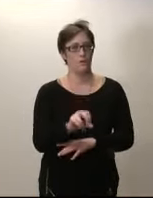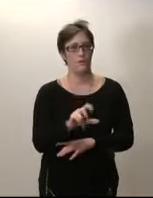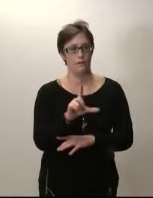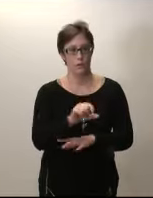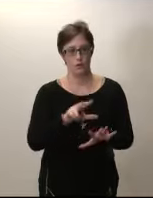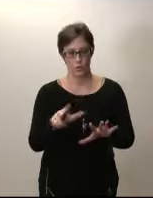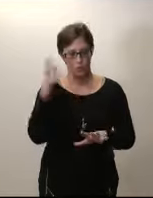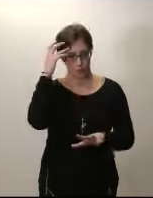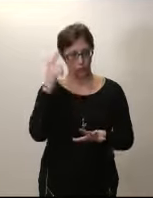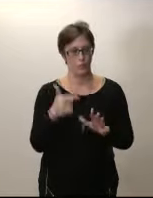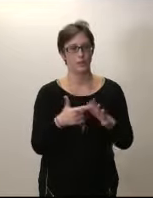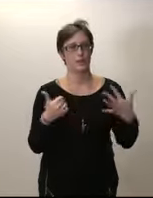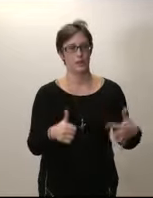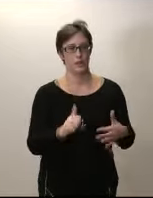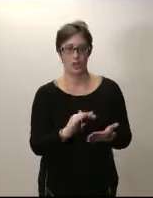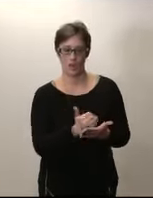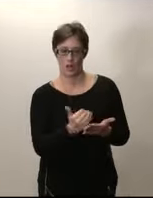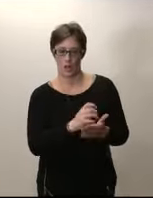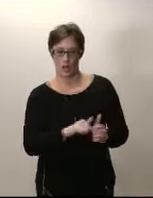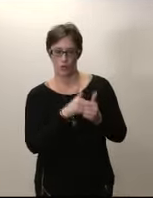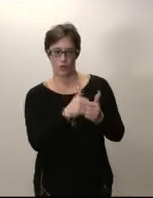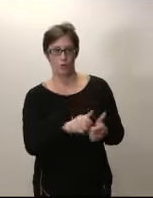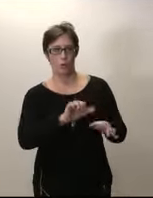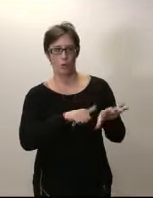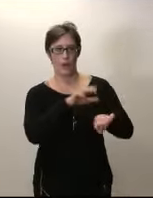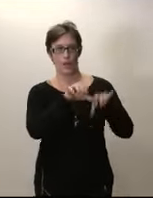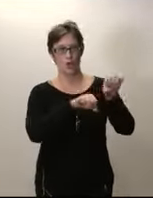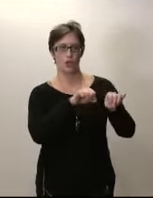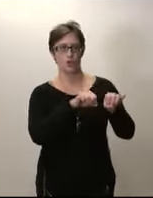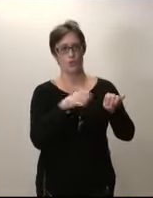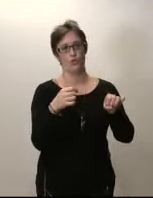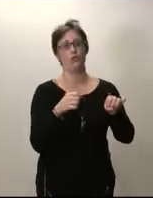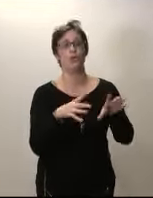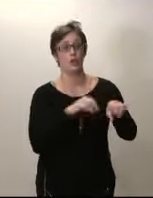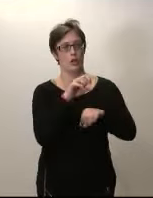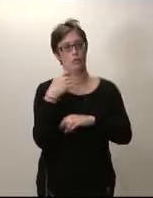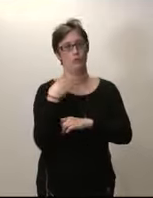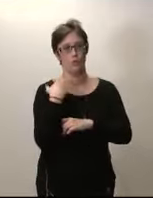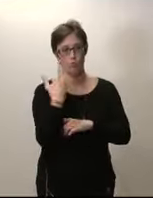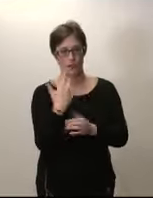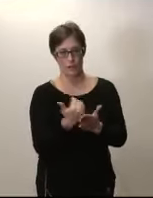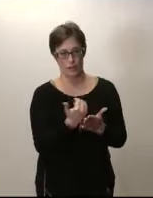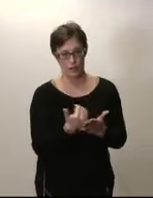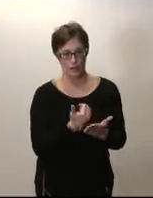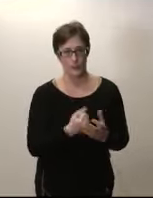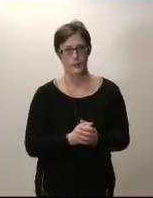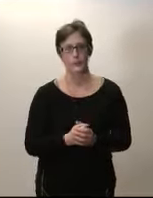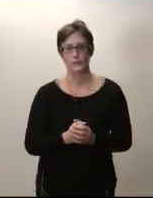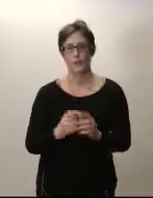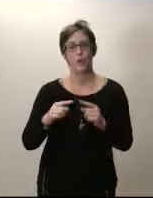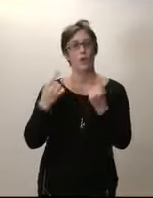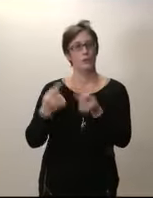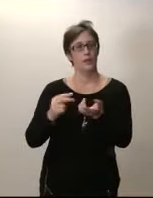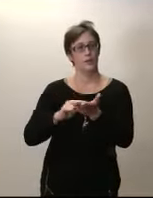La rémunération sera basée sur le premier échelon de l'échelle 3 de rémunération. Le comité technique paritaire a